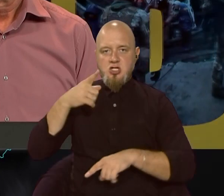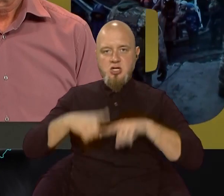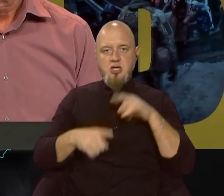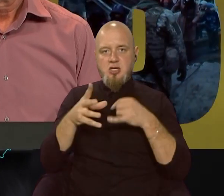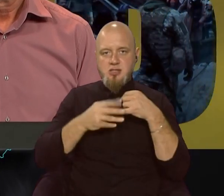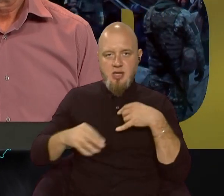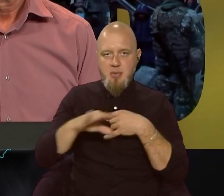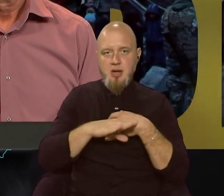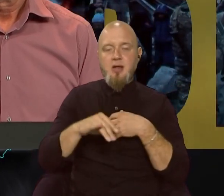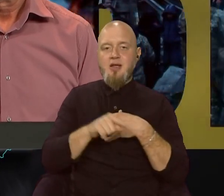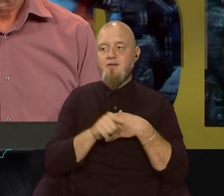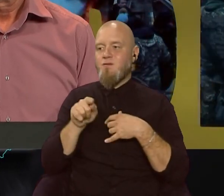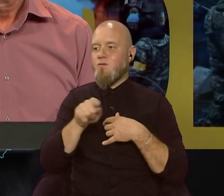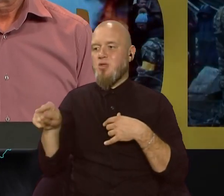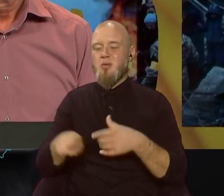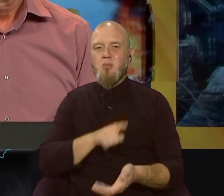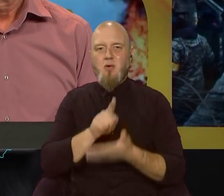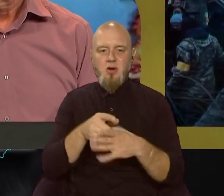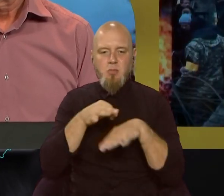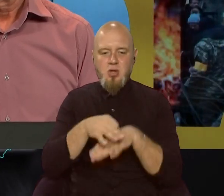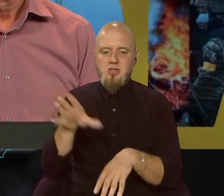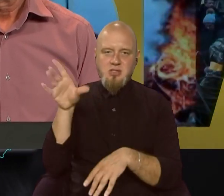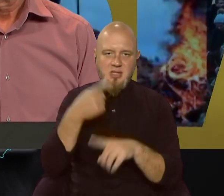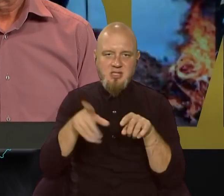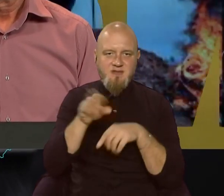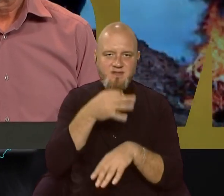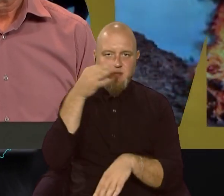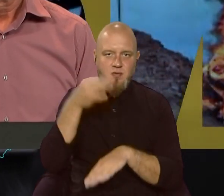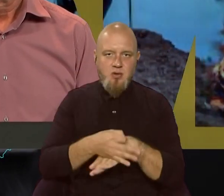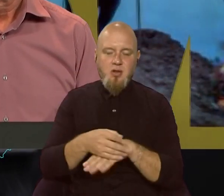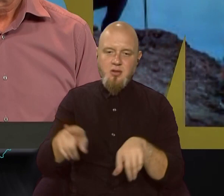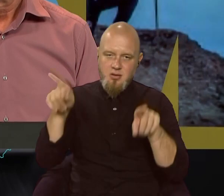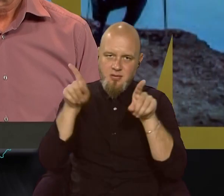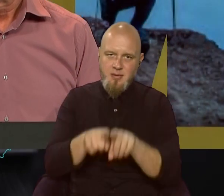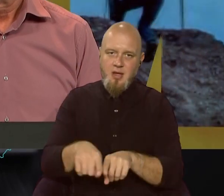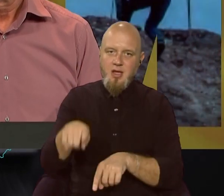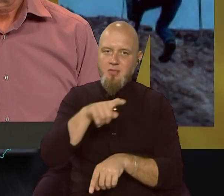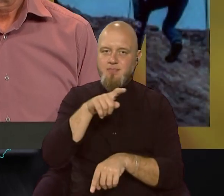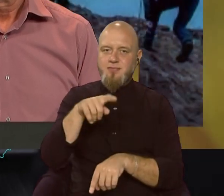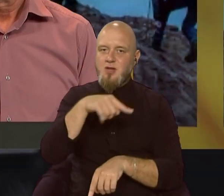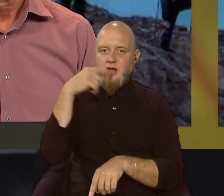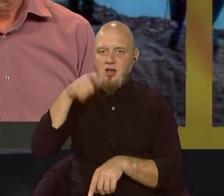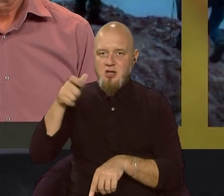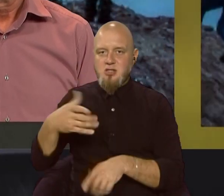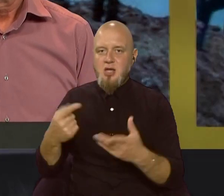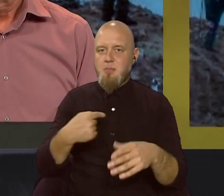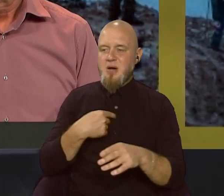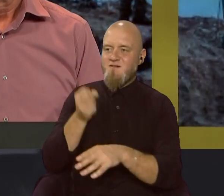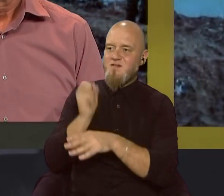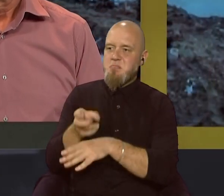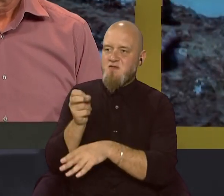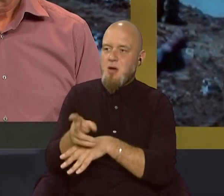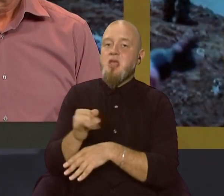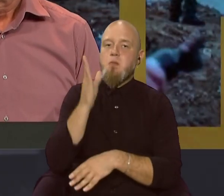землі, і вони мають понести за це все відповідальність. Як і рашисти, яких ми вибиваємо